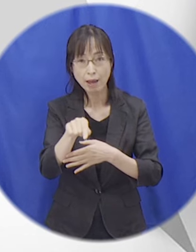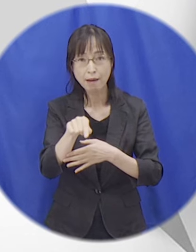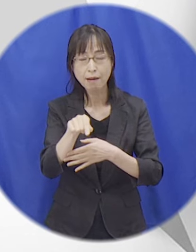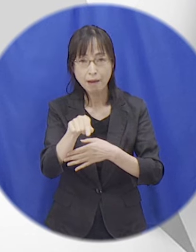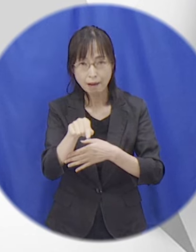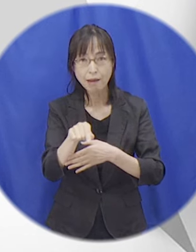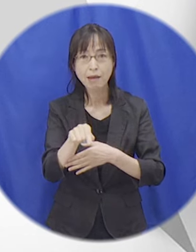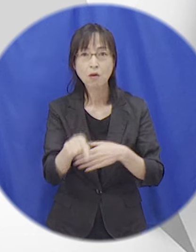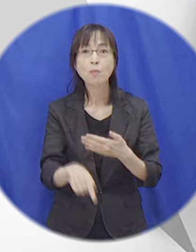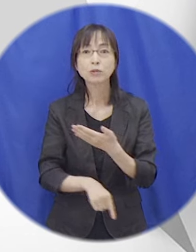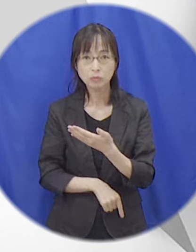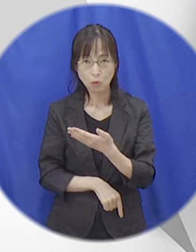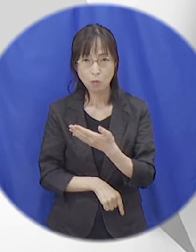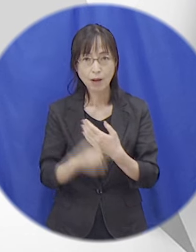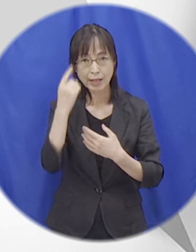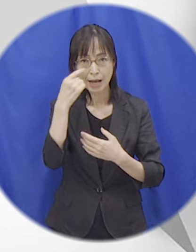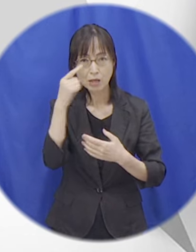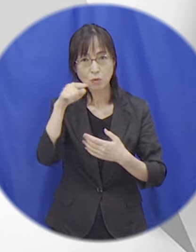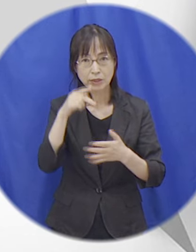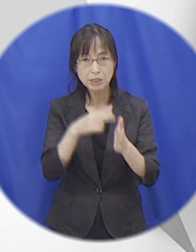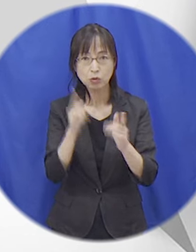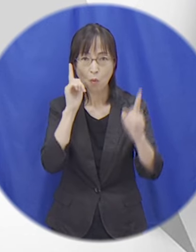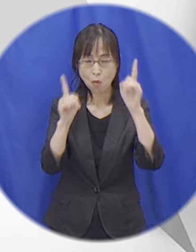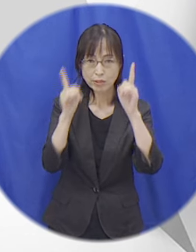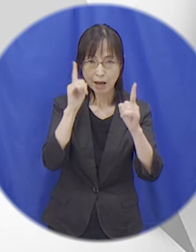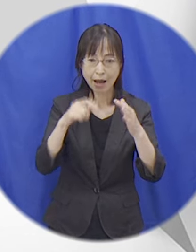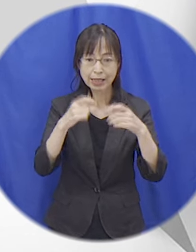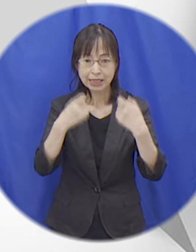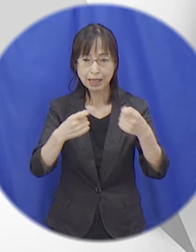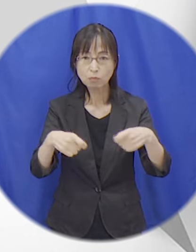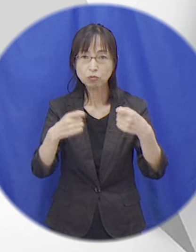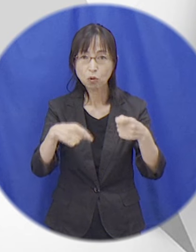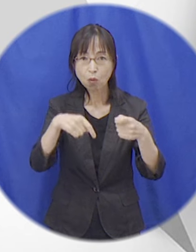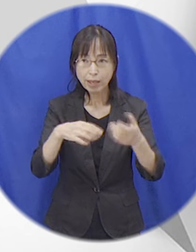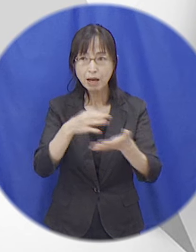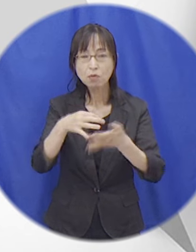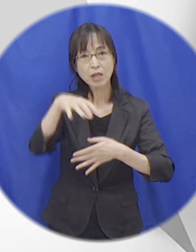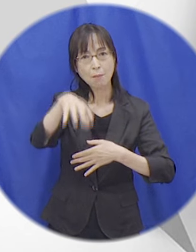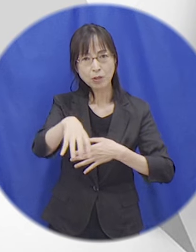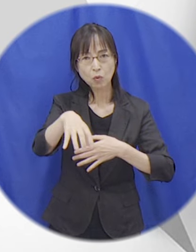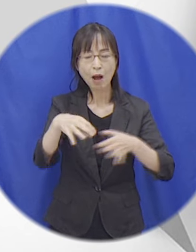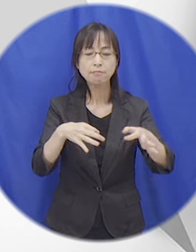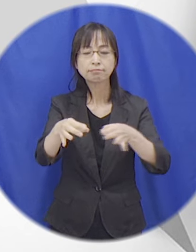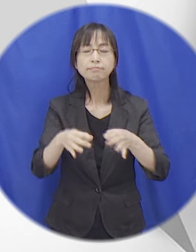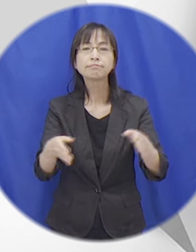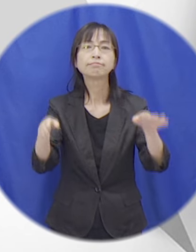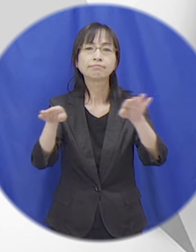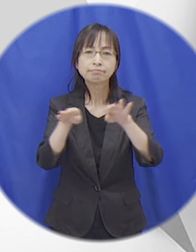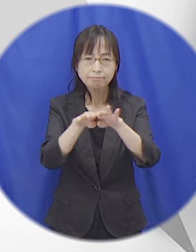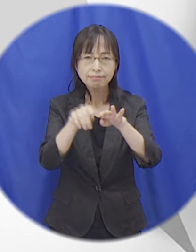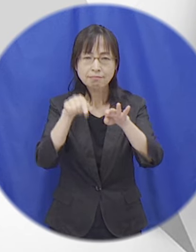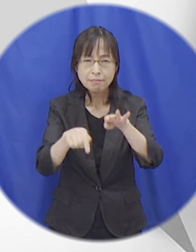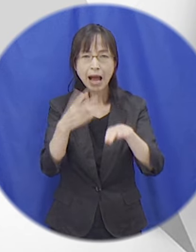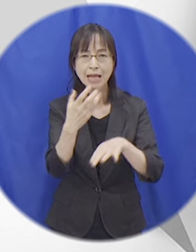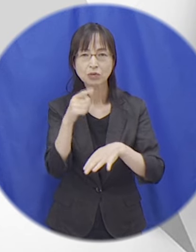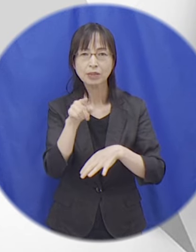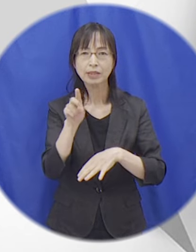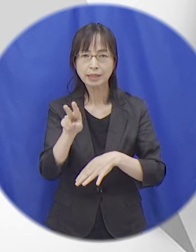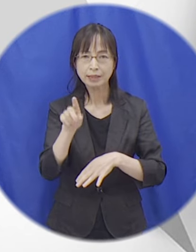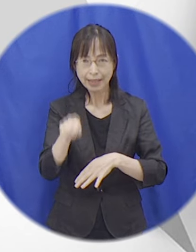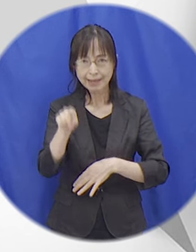フも見てみますと、外国人旅行者が池袋で買い物した場所についても百貨店、デパートが 81.2%